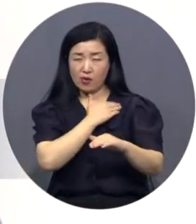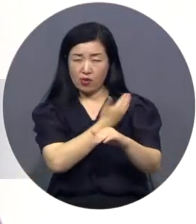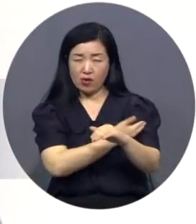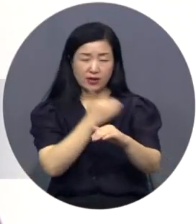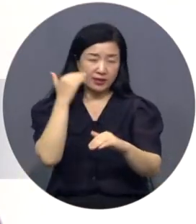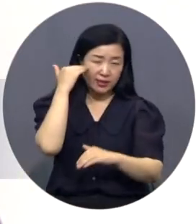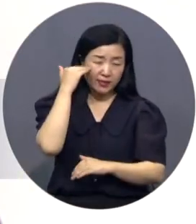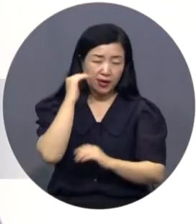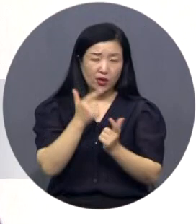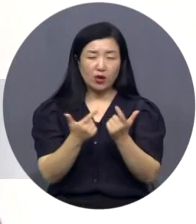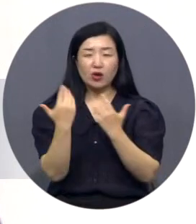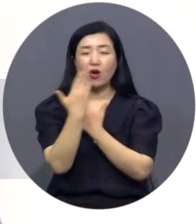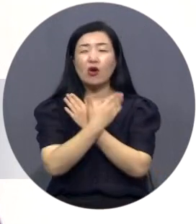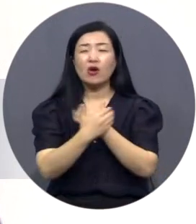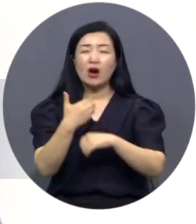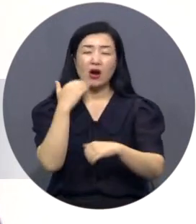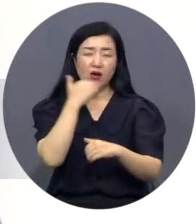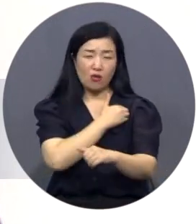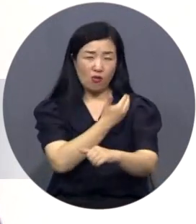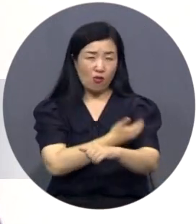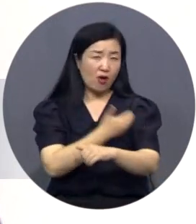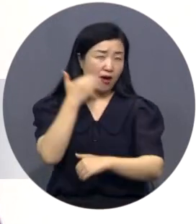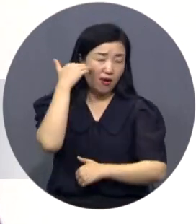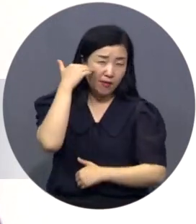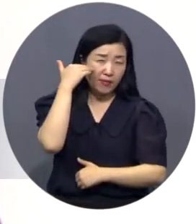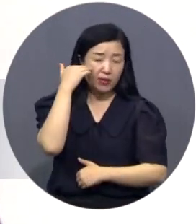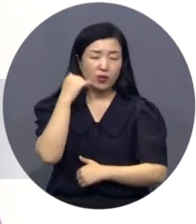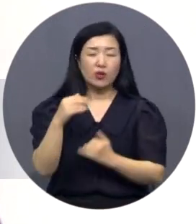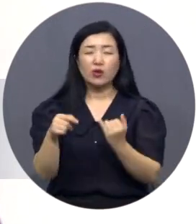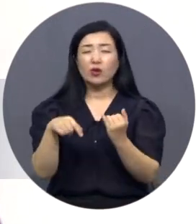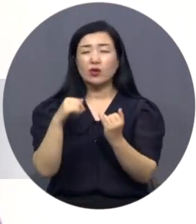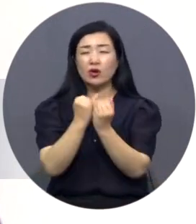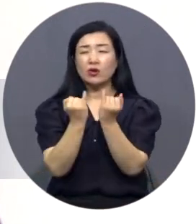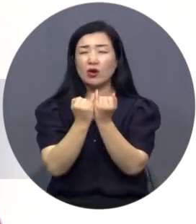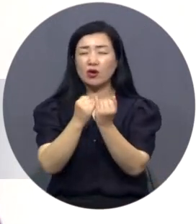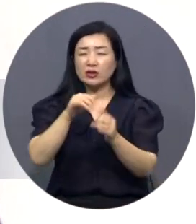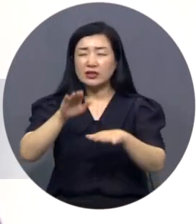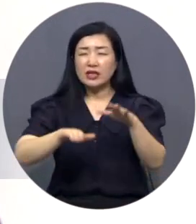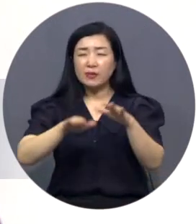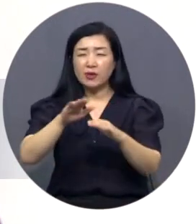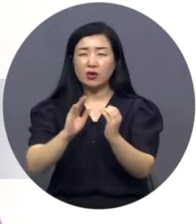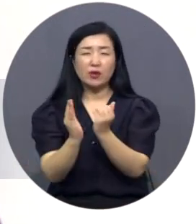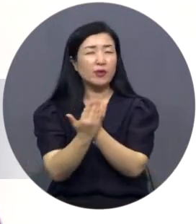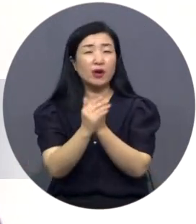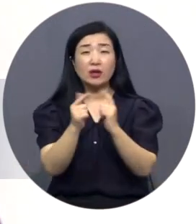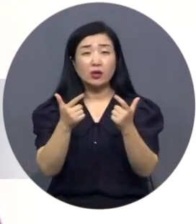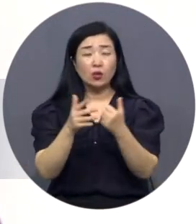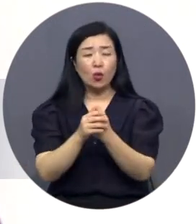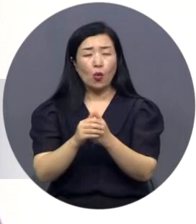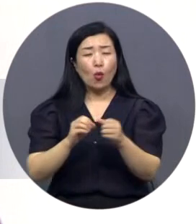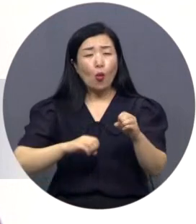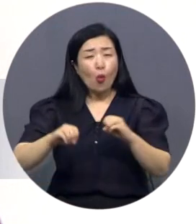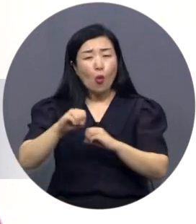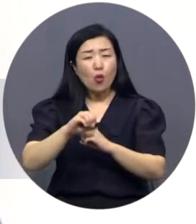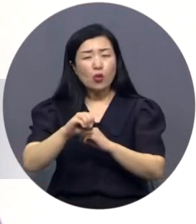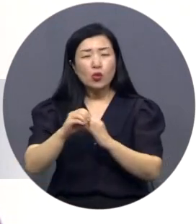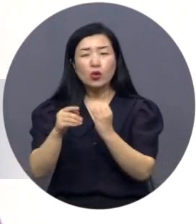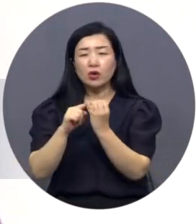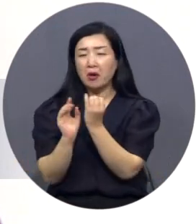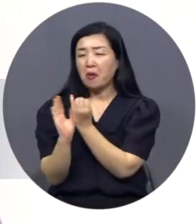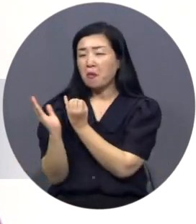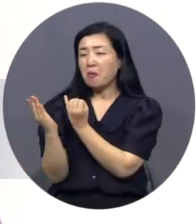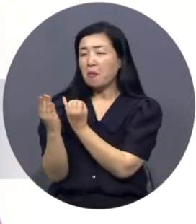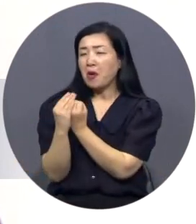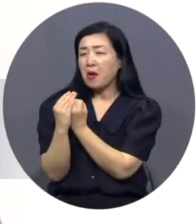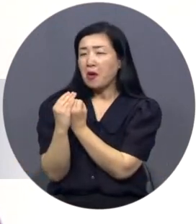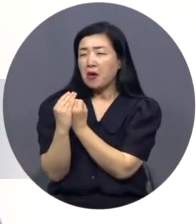침해한다든지, 아동의 건강권이 위협된다든지, 그다음에 여성에 대한 사회적 차별과 혐오에서 대응하는 게 아니라 오히려 여성을 감춰서